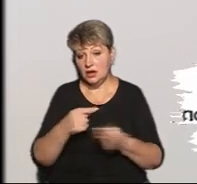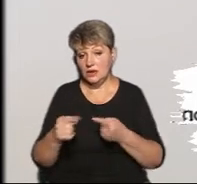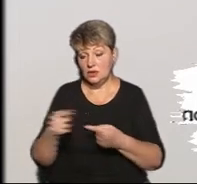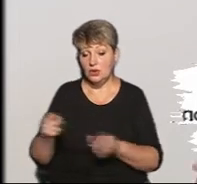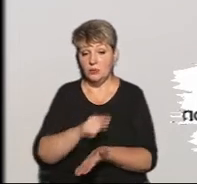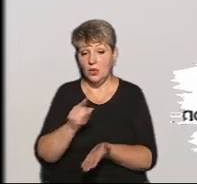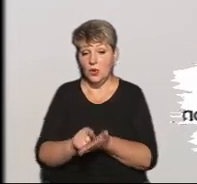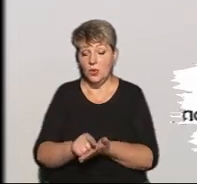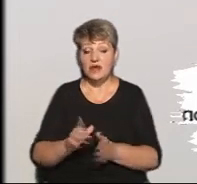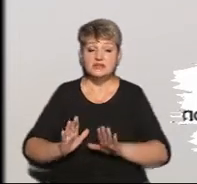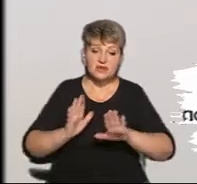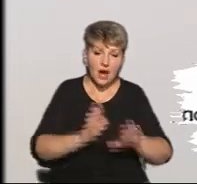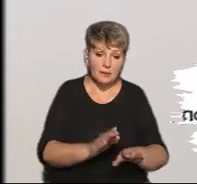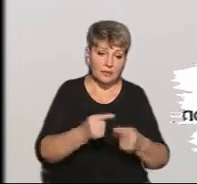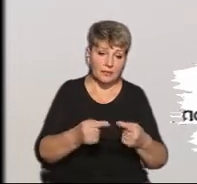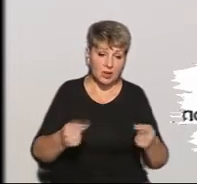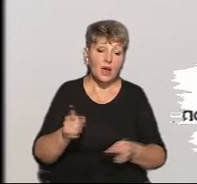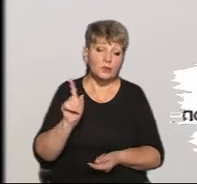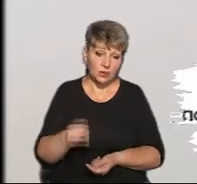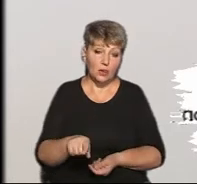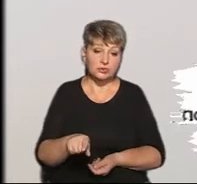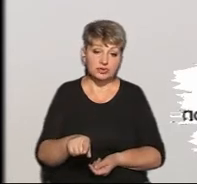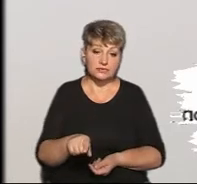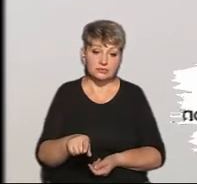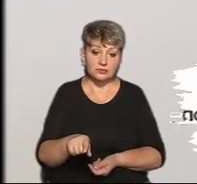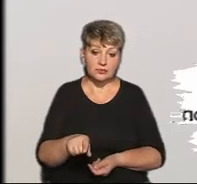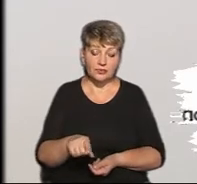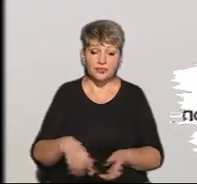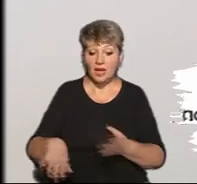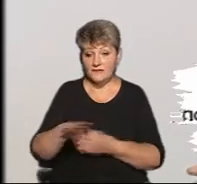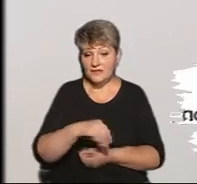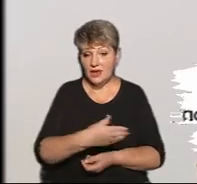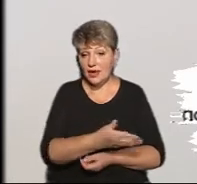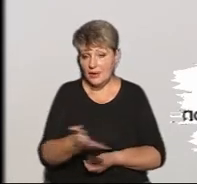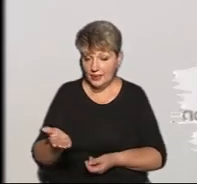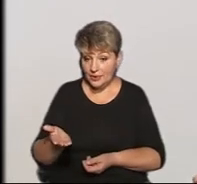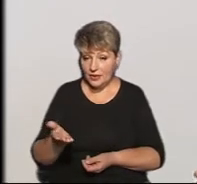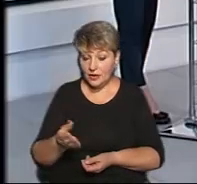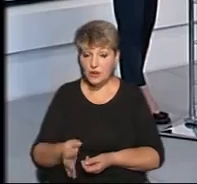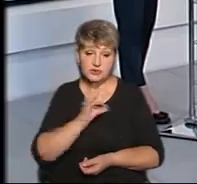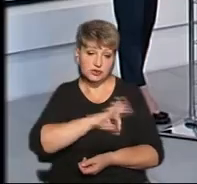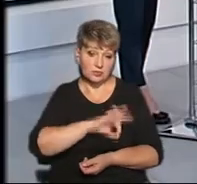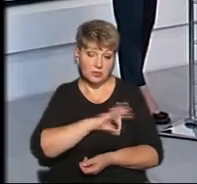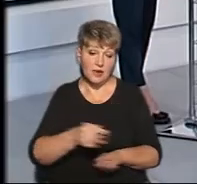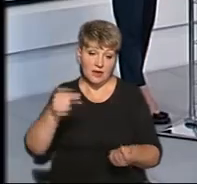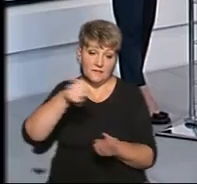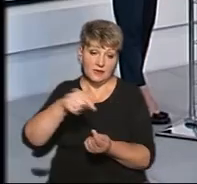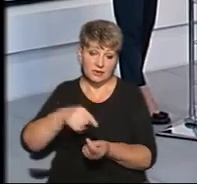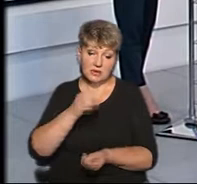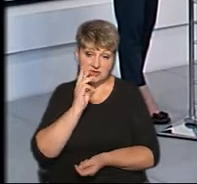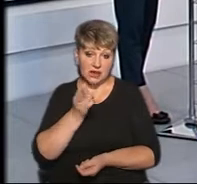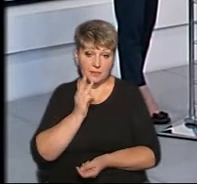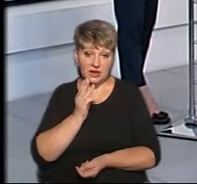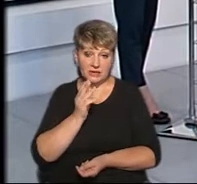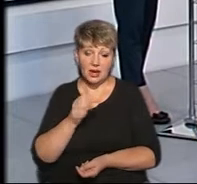посадові особи, і заступники, інші також, ну, всі їхні, як то кажуть, здобутки, вони відповідають їхній